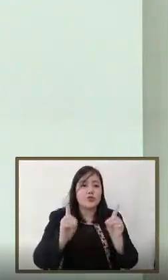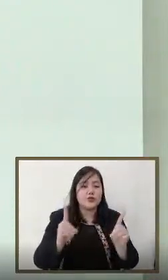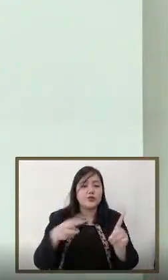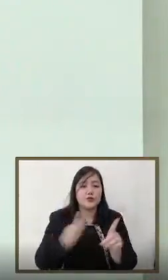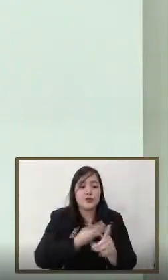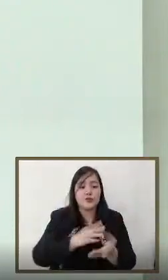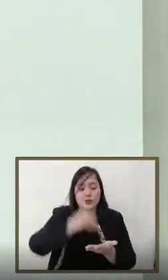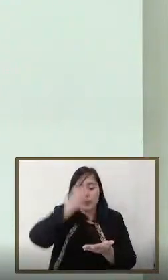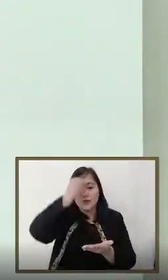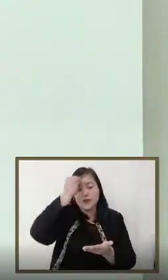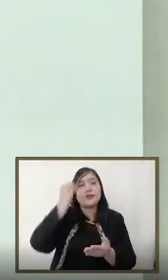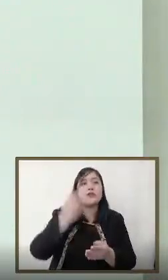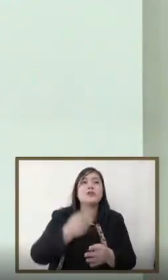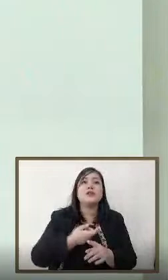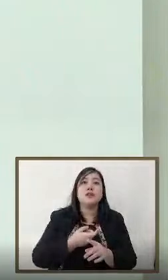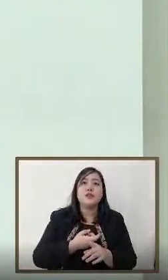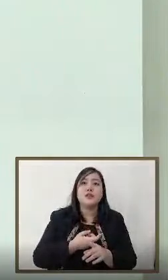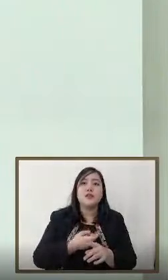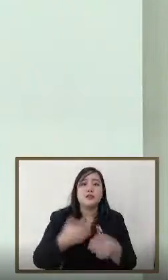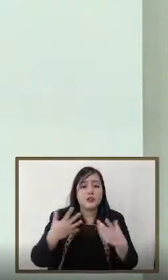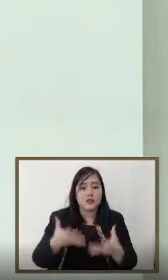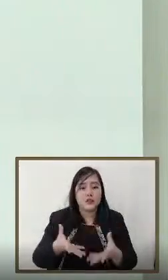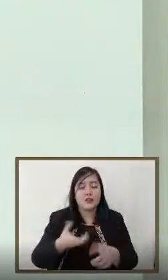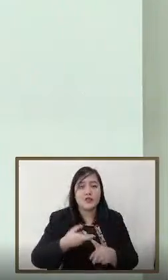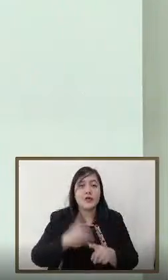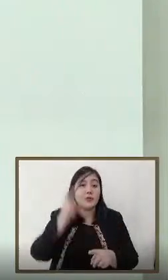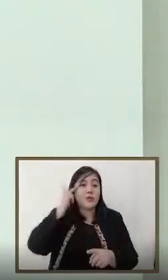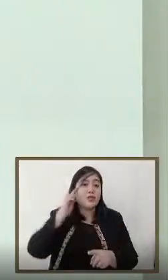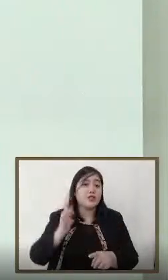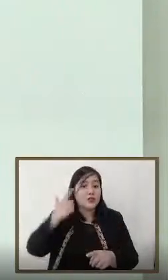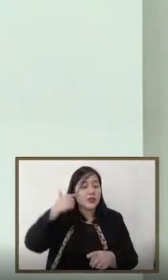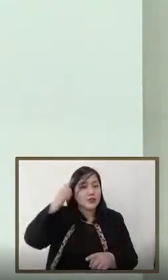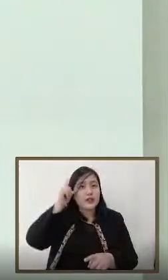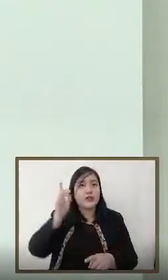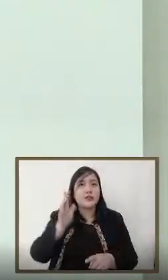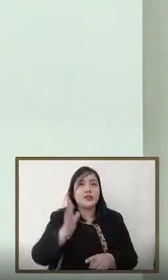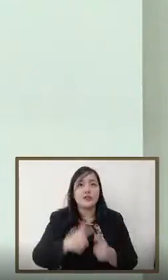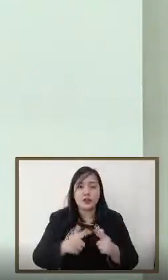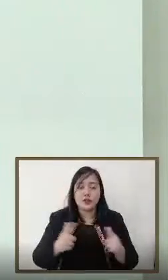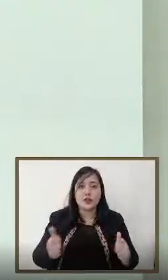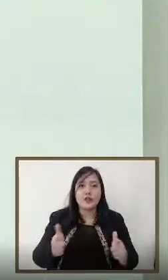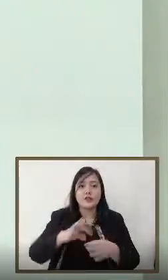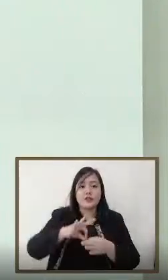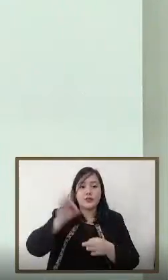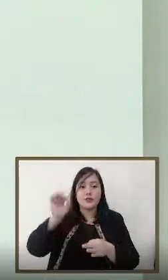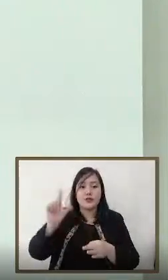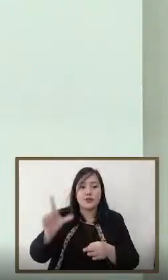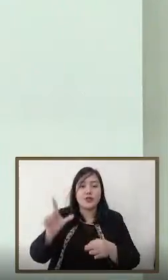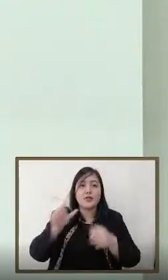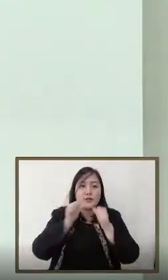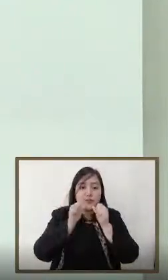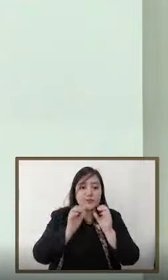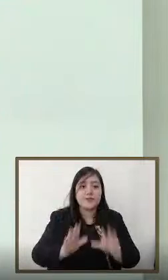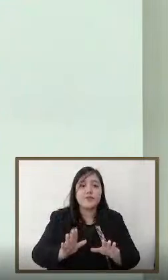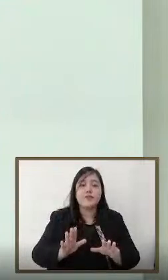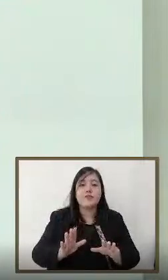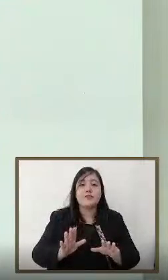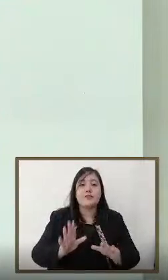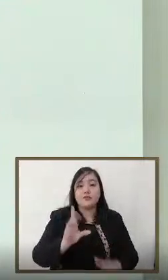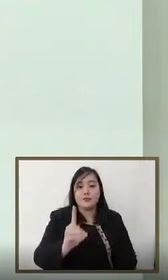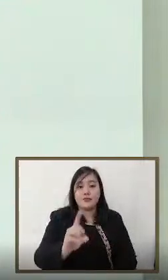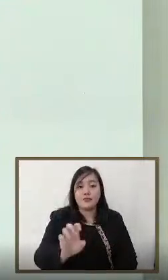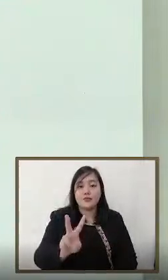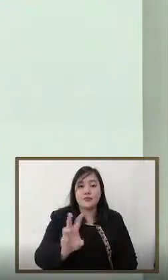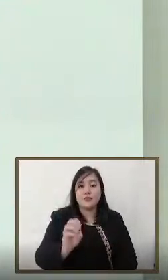natin, naririnig natin mula sa pulpitong ito ay sobrang malaking spiritual blessings po para sa akin. Yung devotional po ng ating mahal